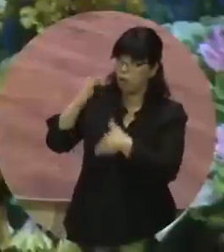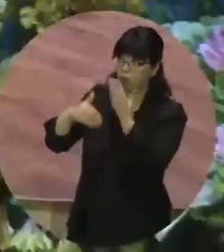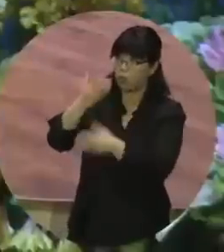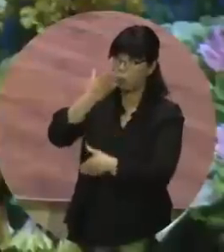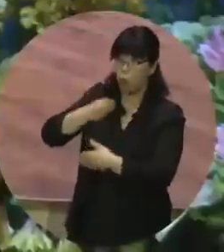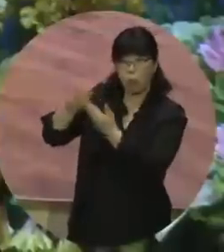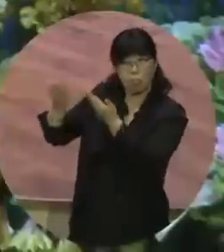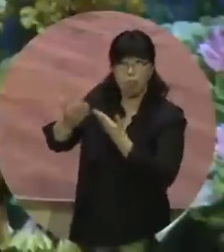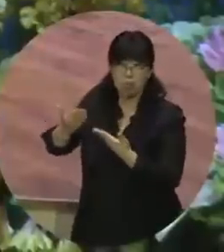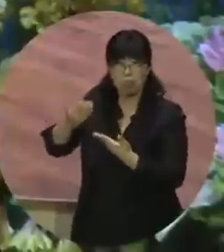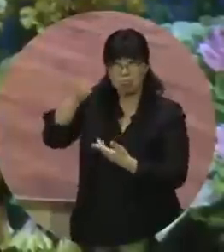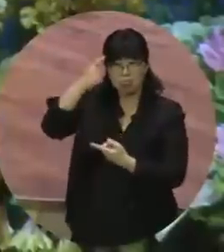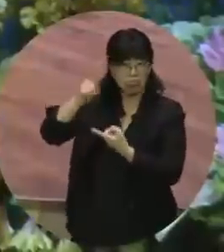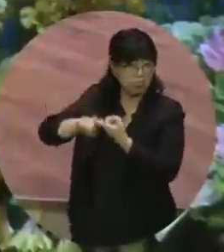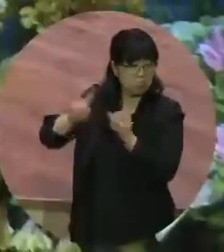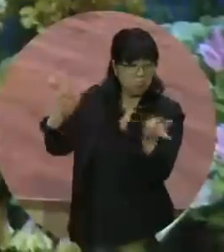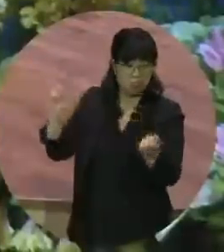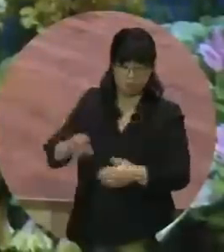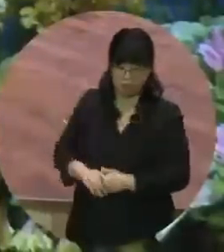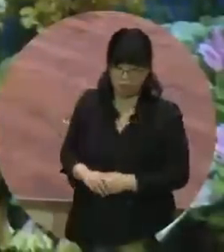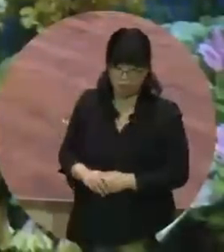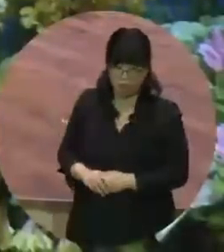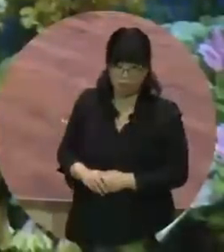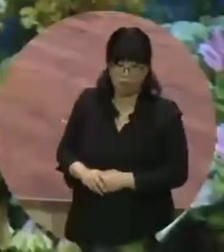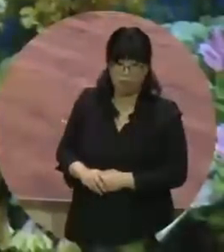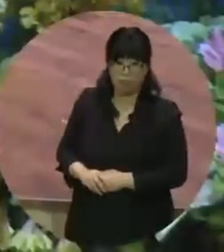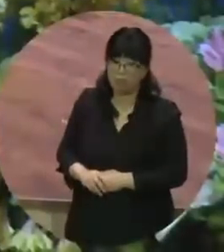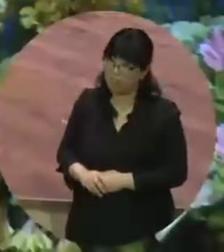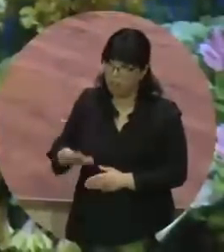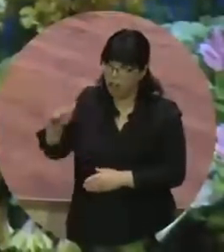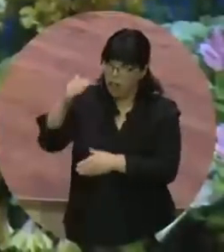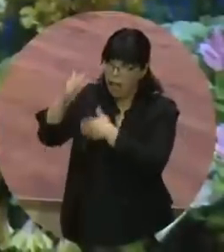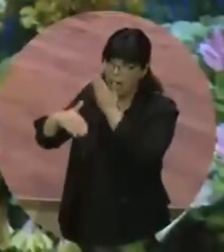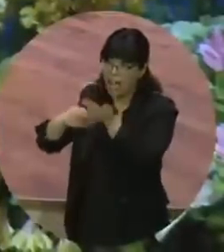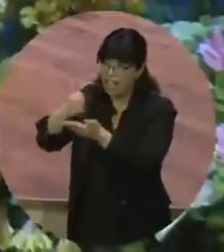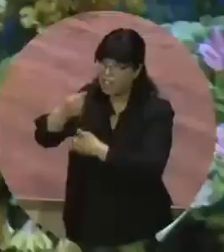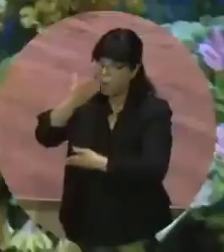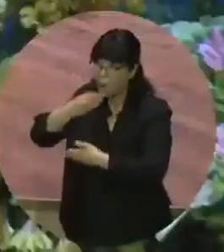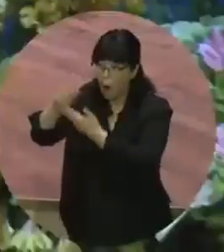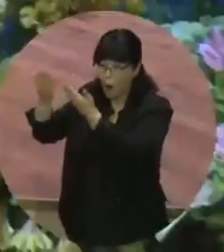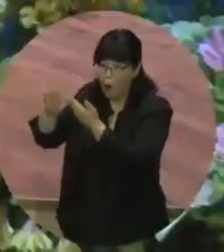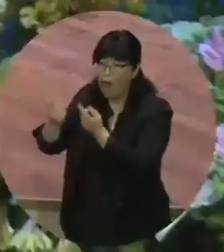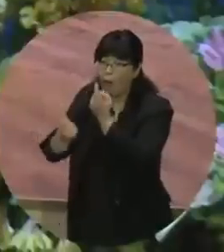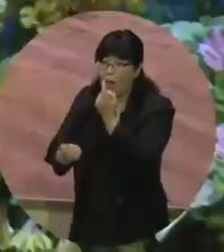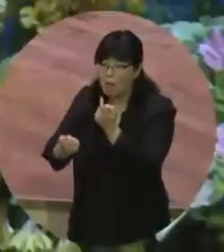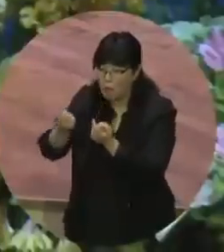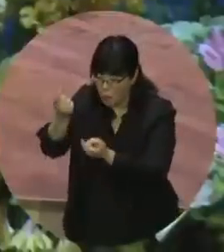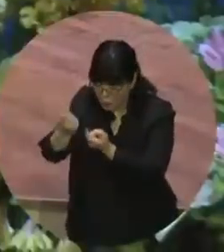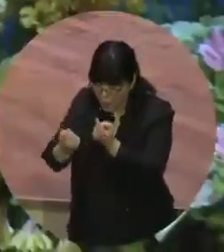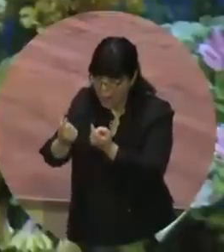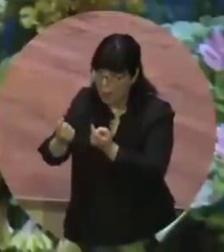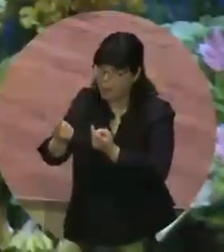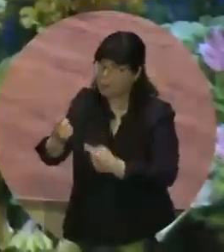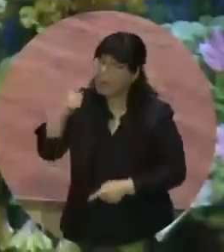관심이 없었어요. 단순히 부모 재산 상속 받는 이 육신적 상속 장자에 관심만